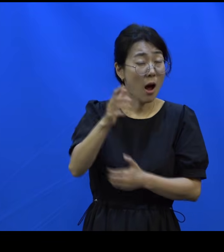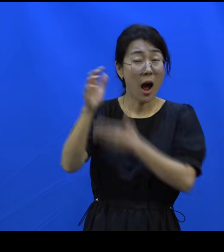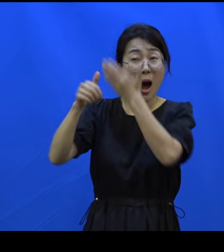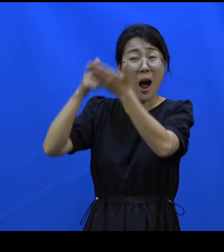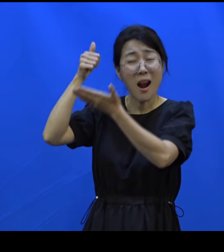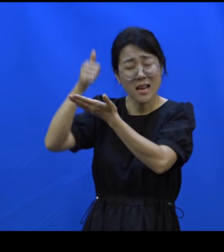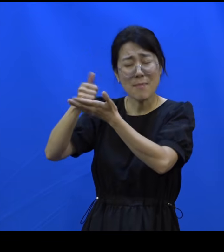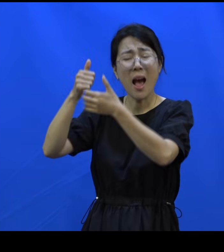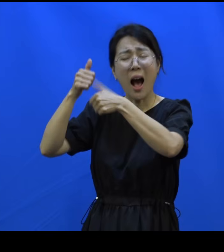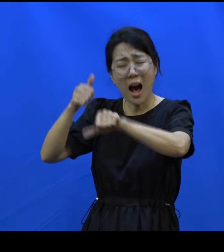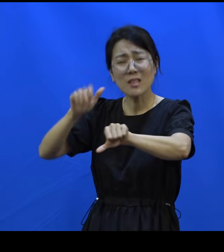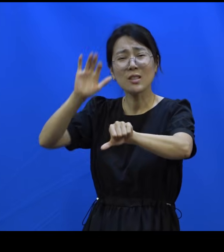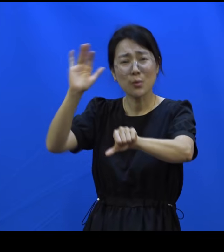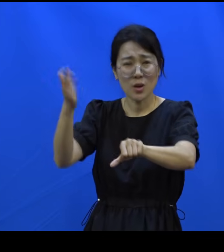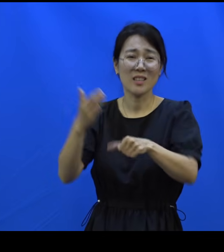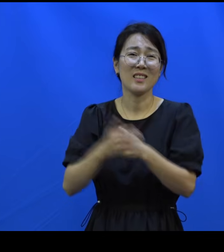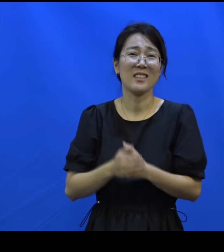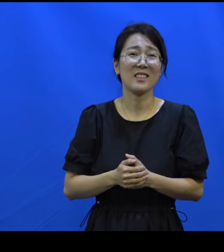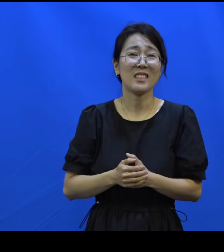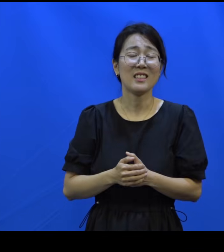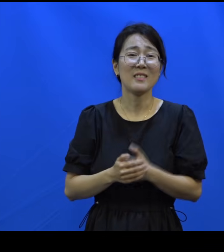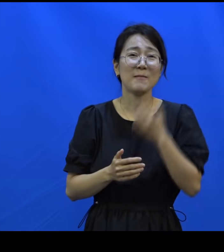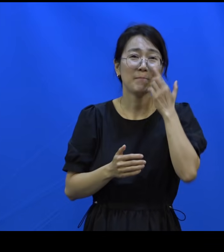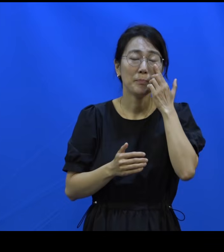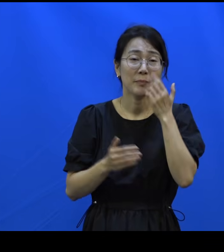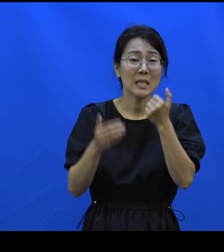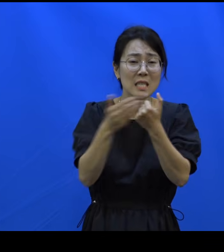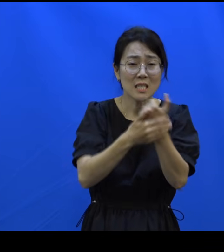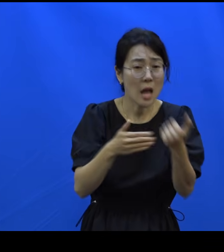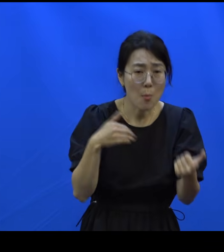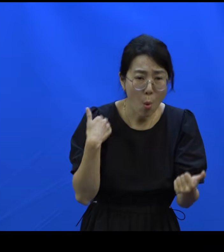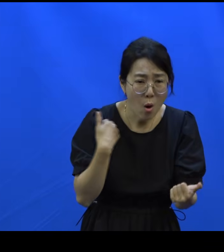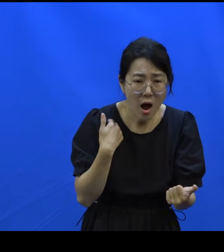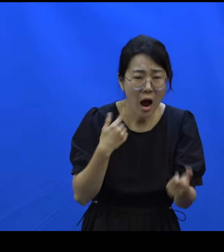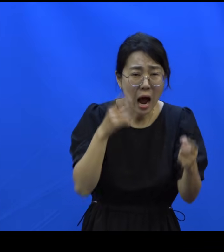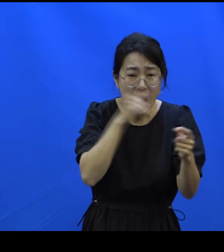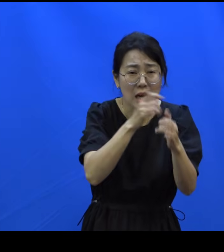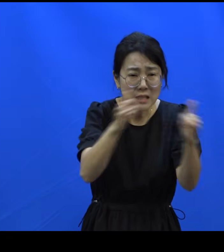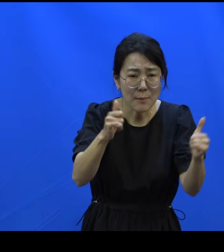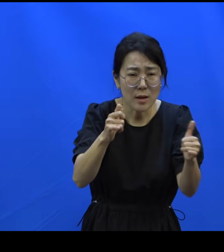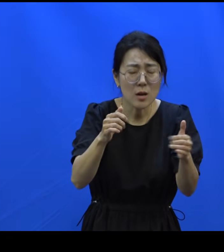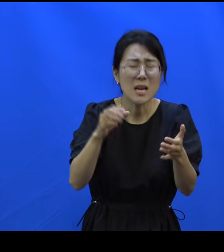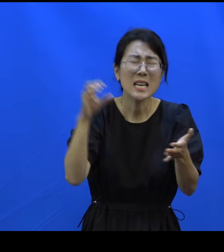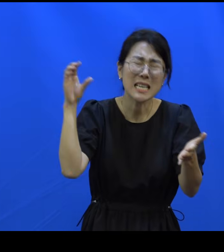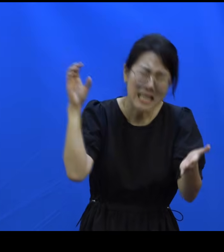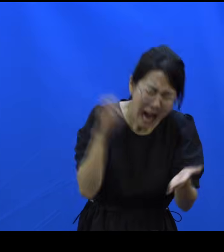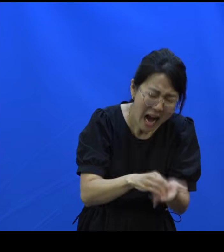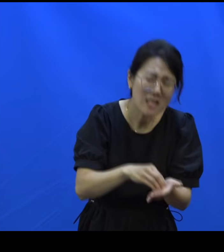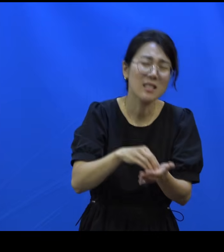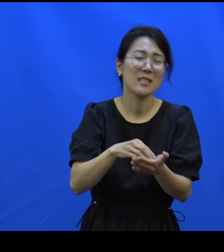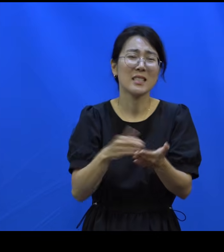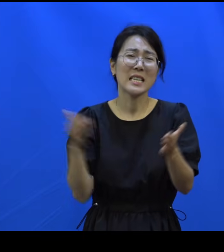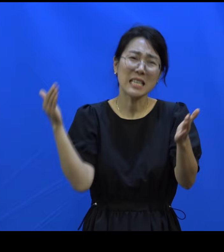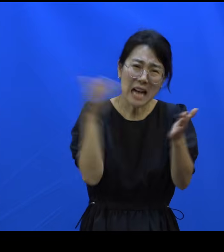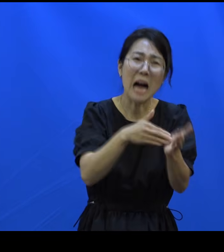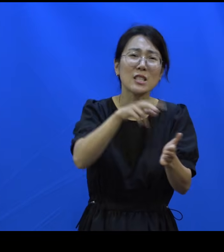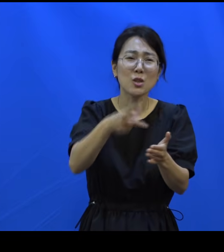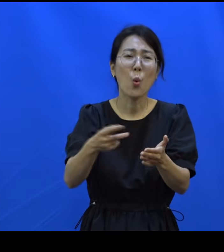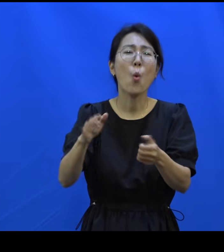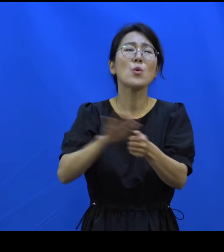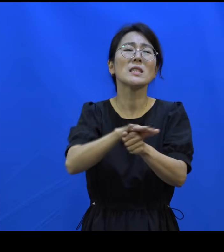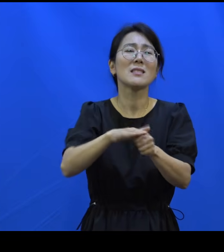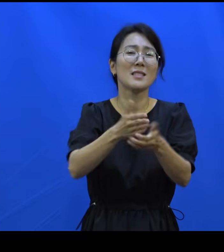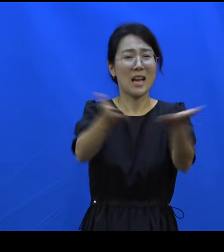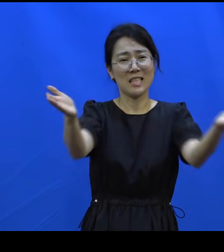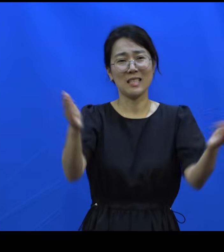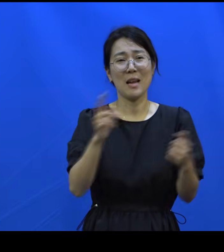되리니 그는 은혜를 모르는 자와 악한 자에게도 인자하시니라. 그리스도가 우리에게 보여주신 삶은